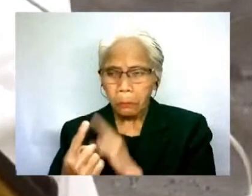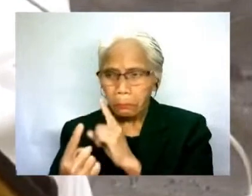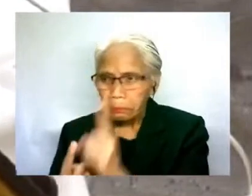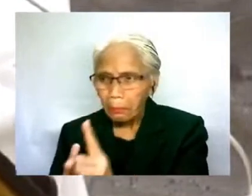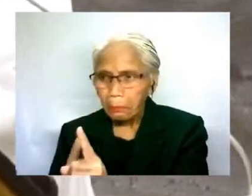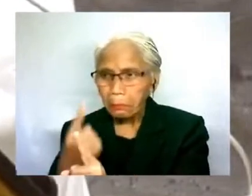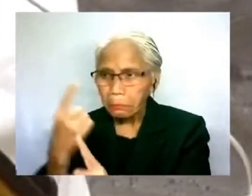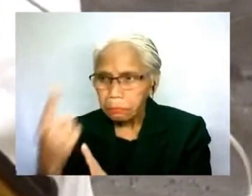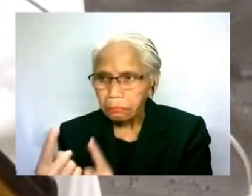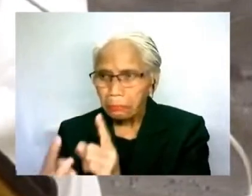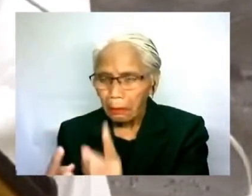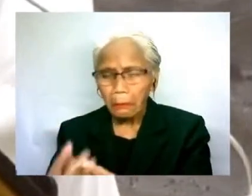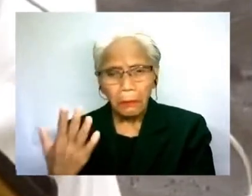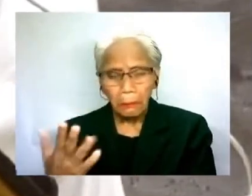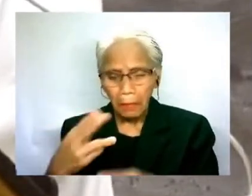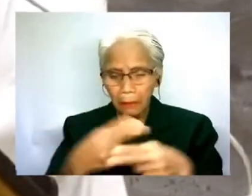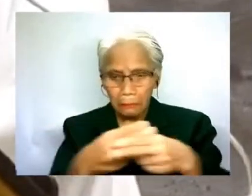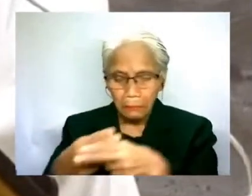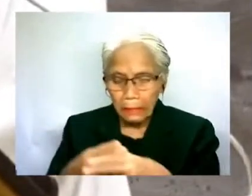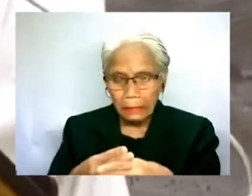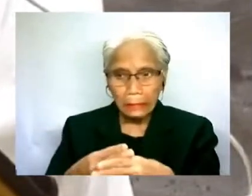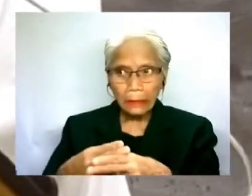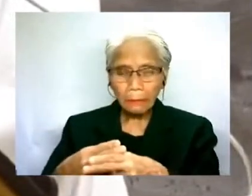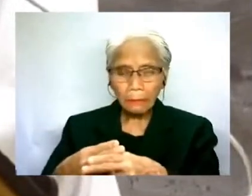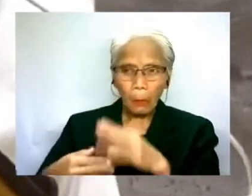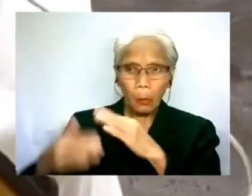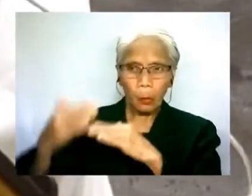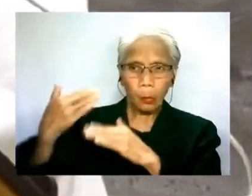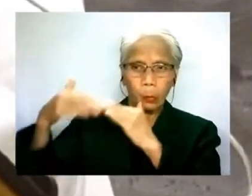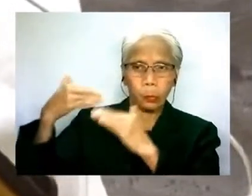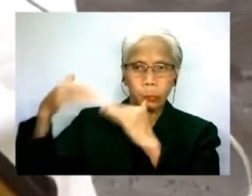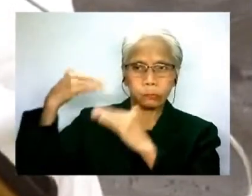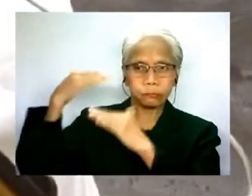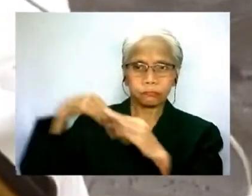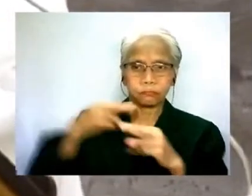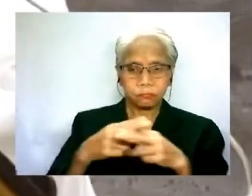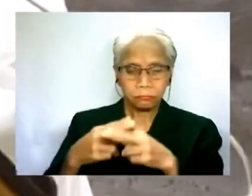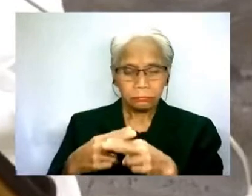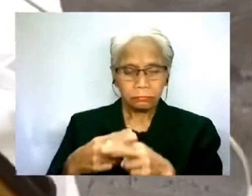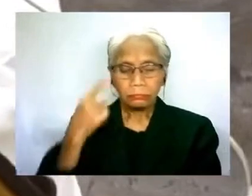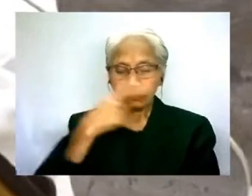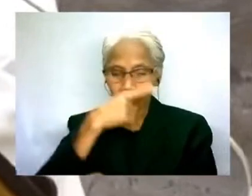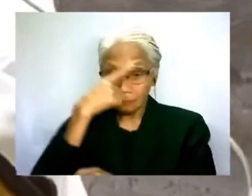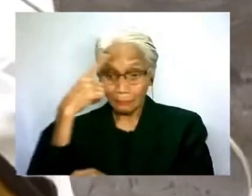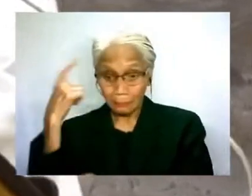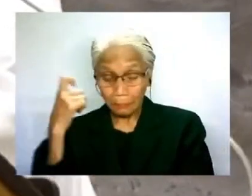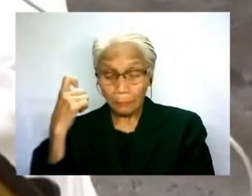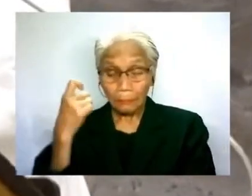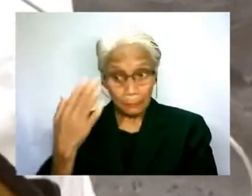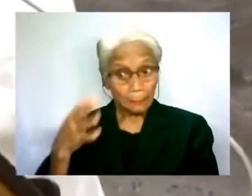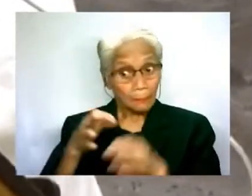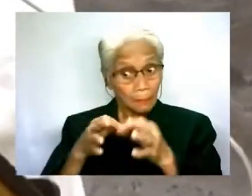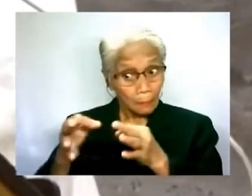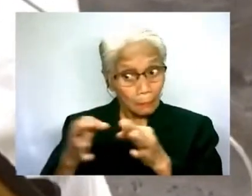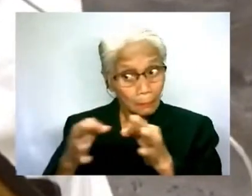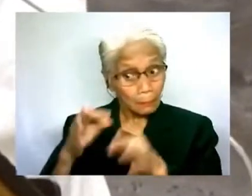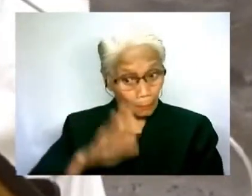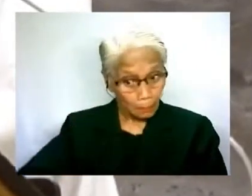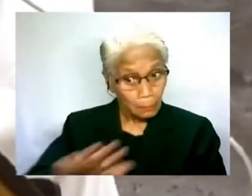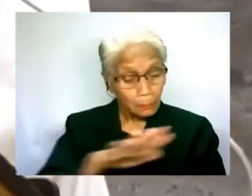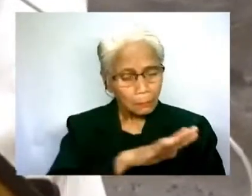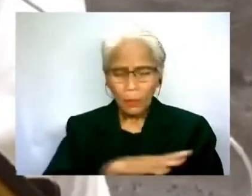ninuno ni Jesus, sapagkat pinapaliwanag sa atin na bagaman si Jesus